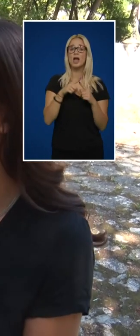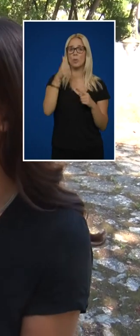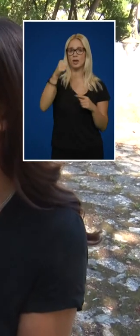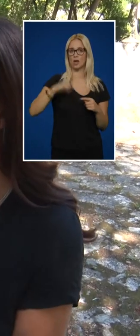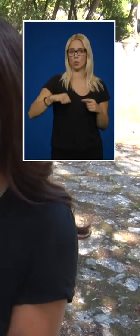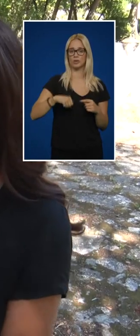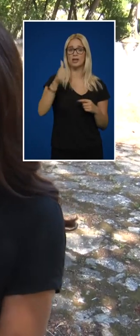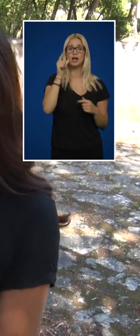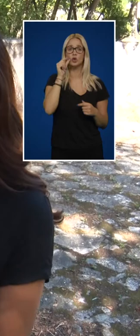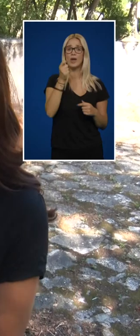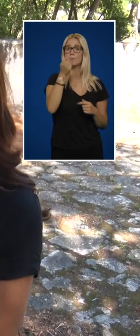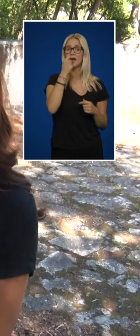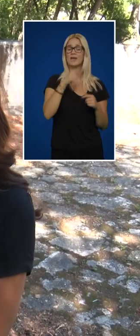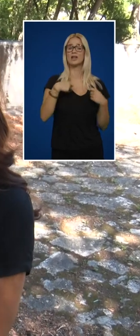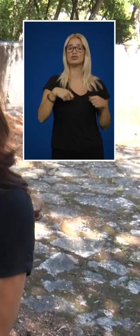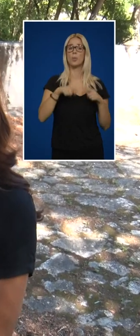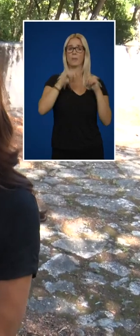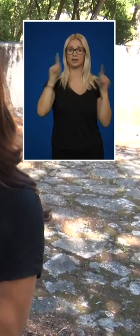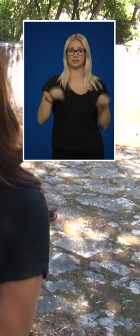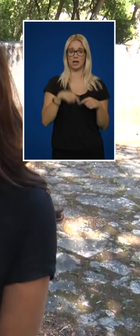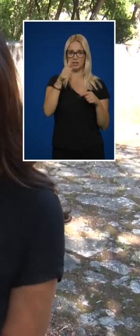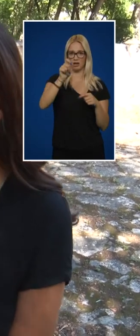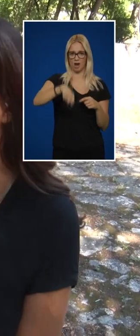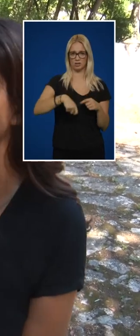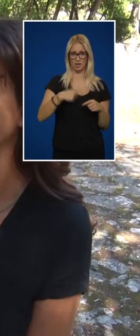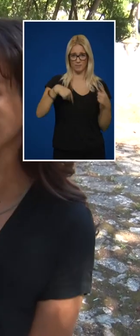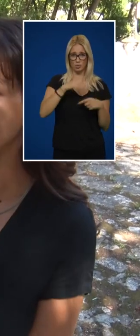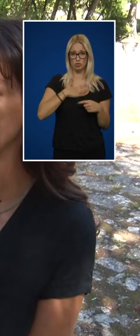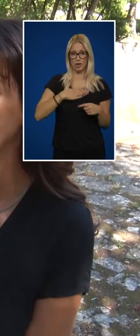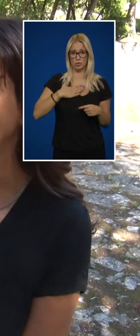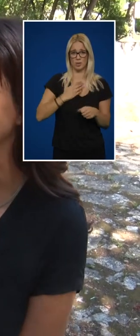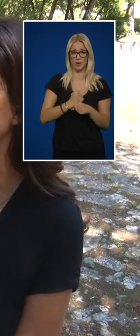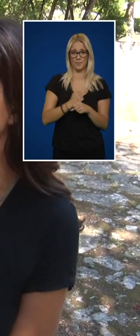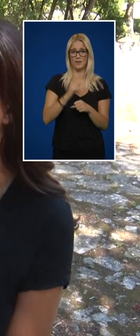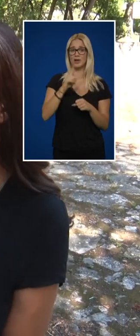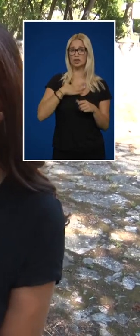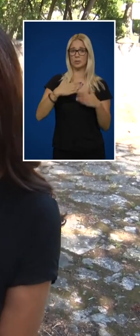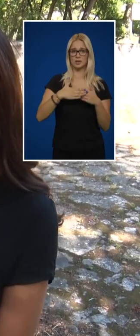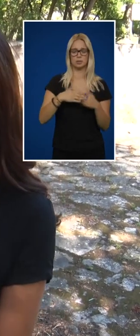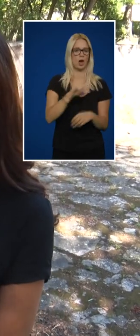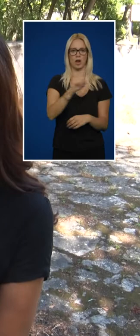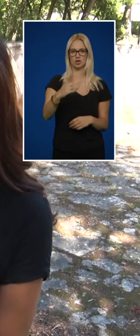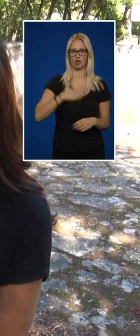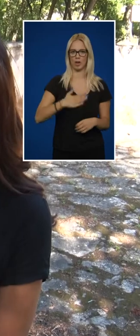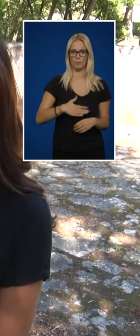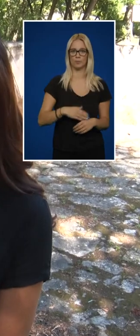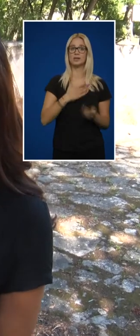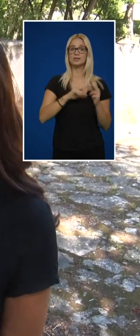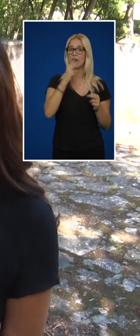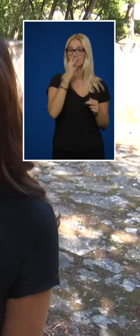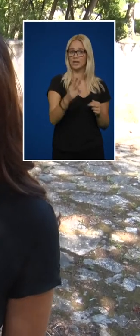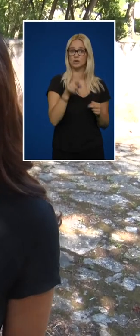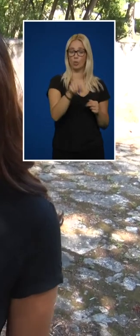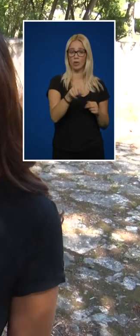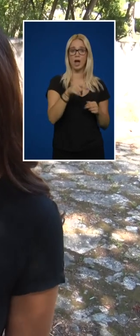riba i izračunali su da na kraju tijekom jedne godine jedan čovjek pojede veličinu plastike jedne karte.